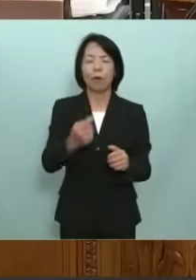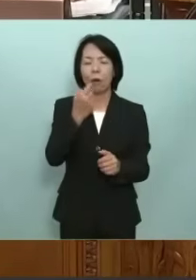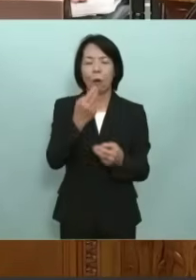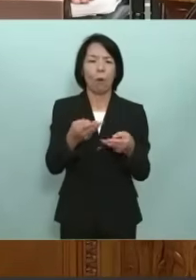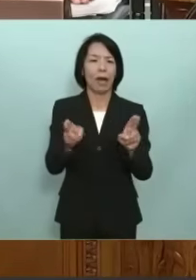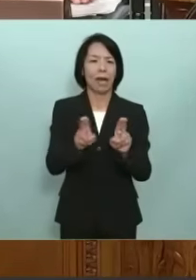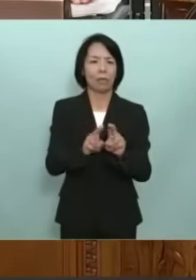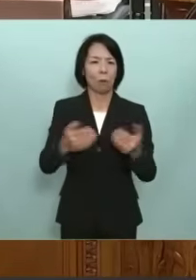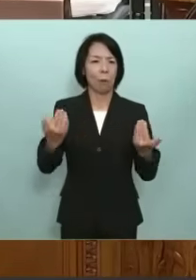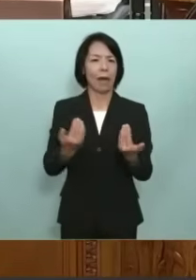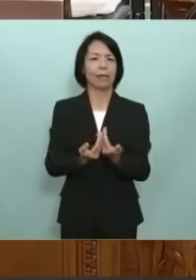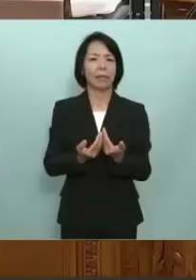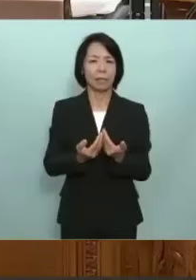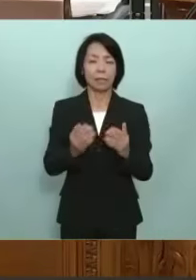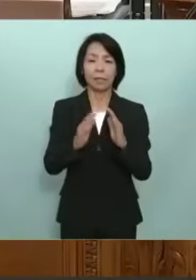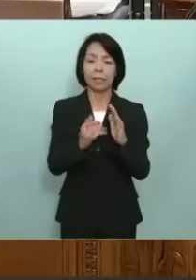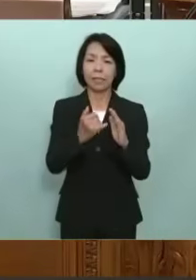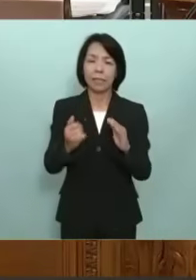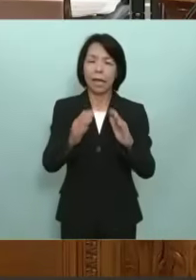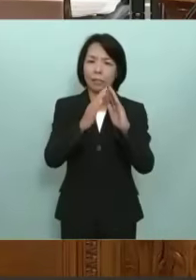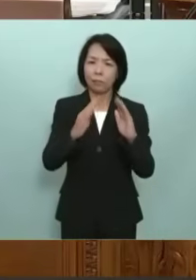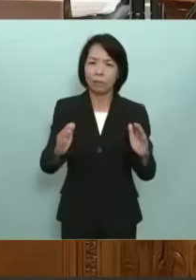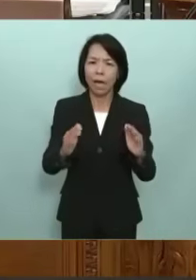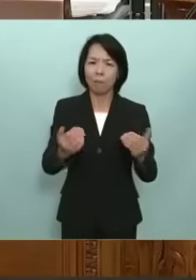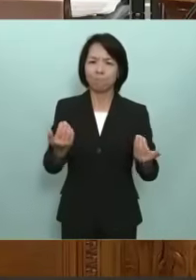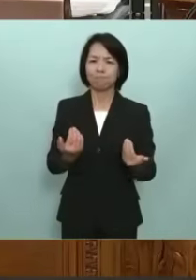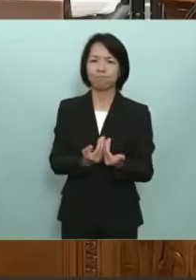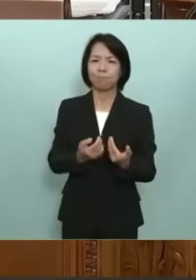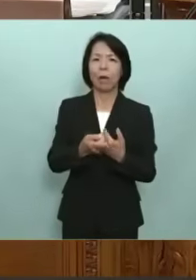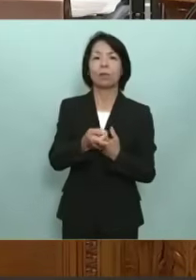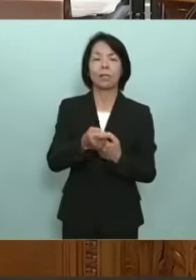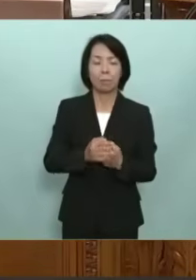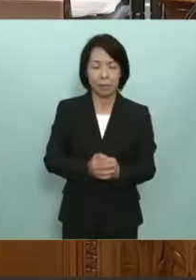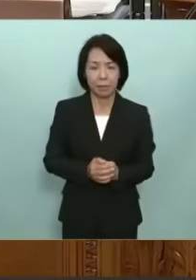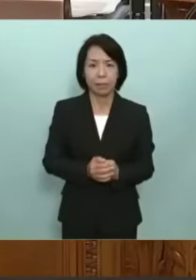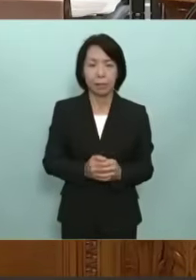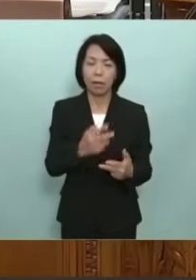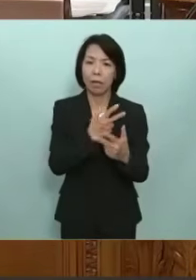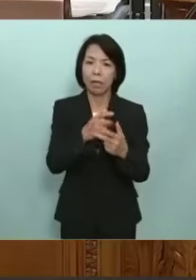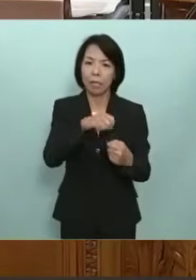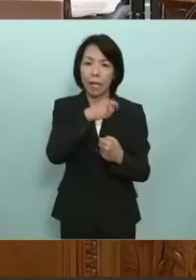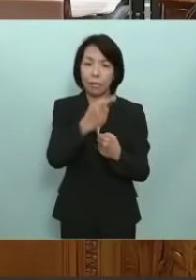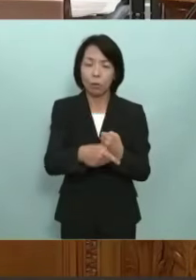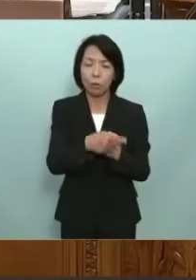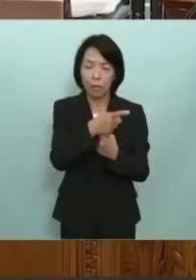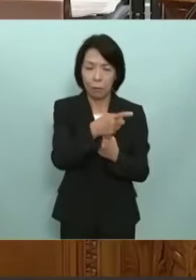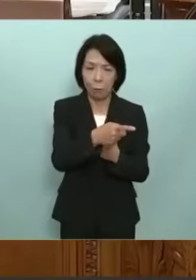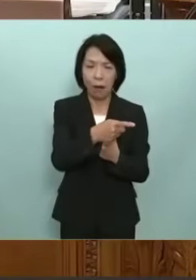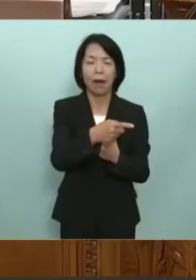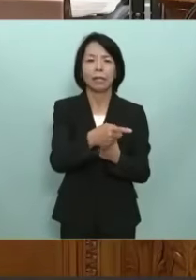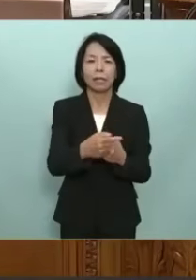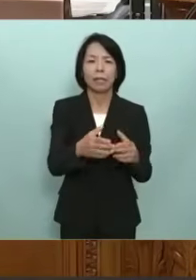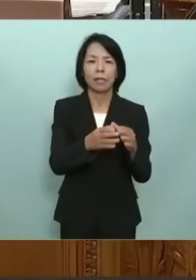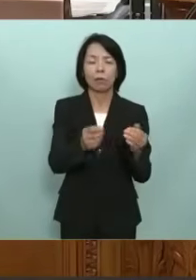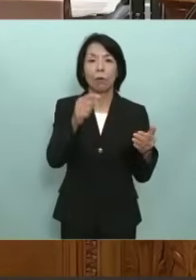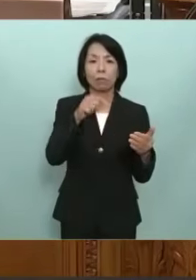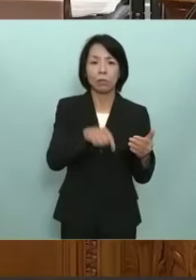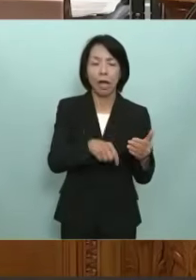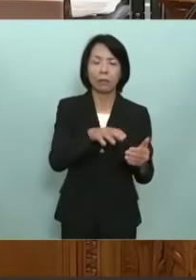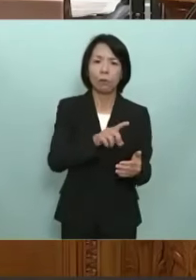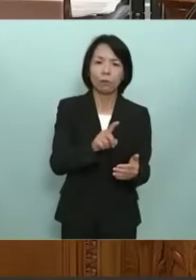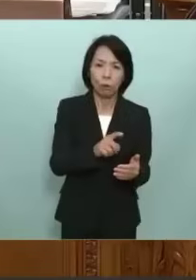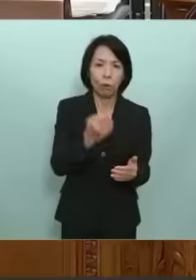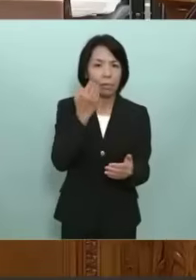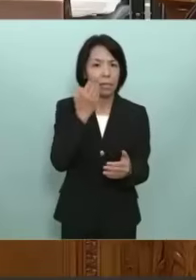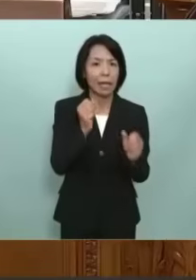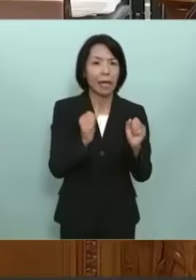です家族会も強い拒否感を示しています北朝鮮当局は国内のどこに